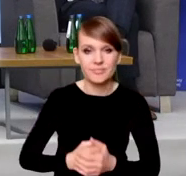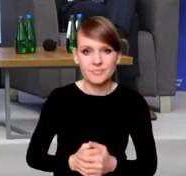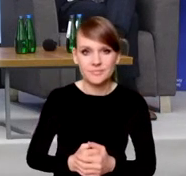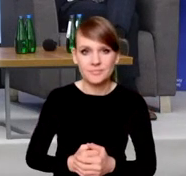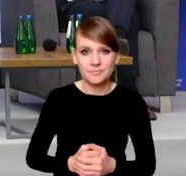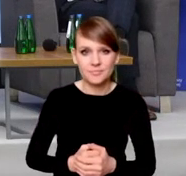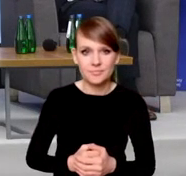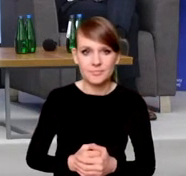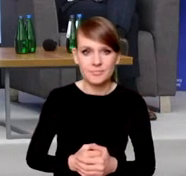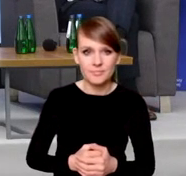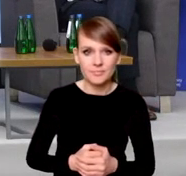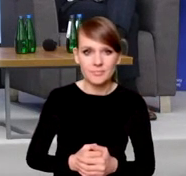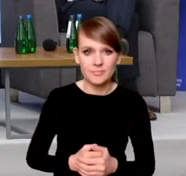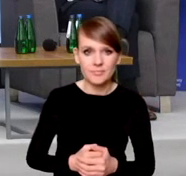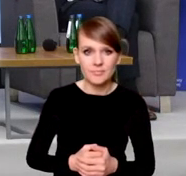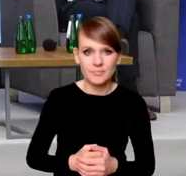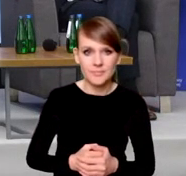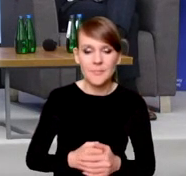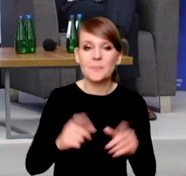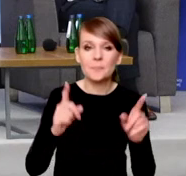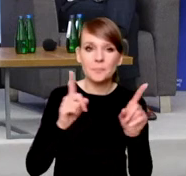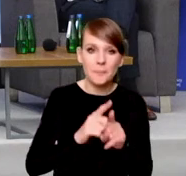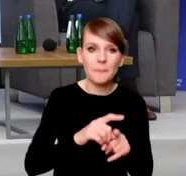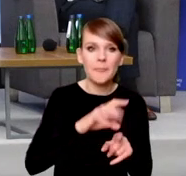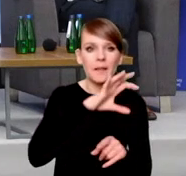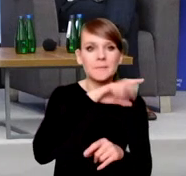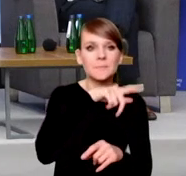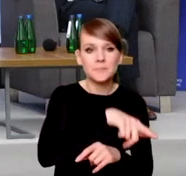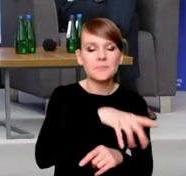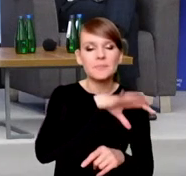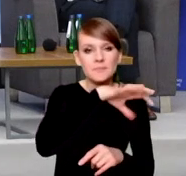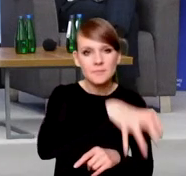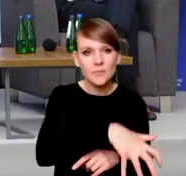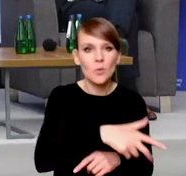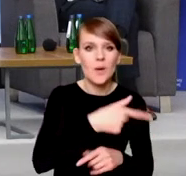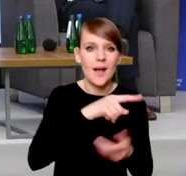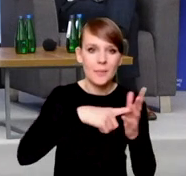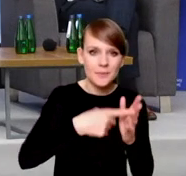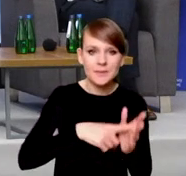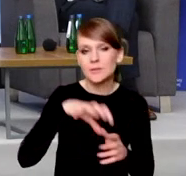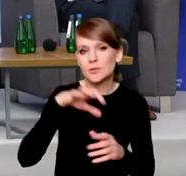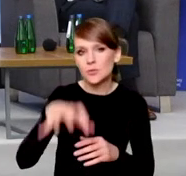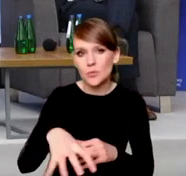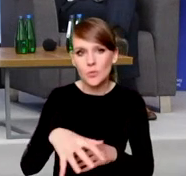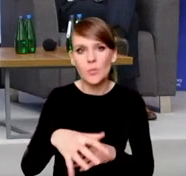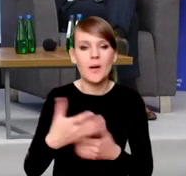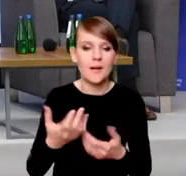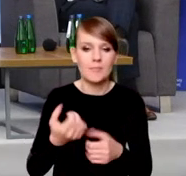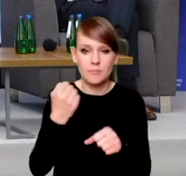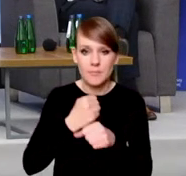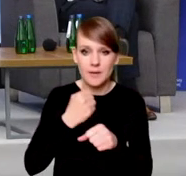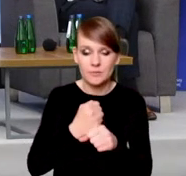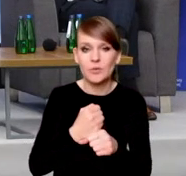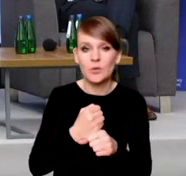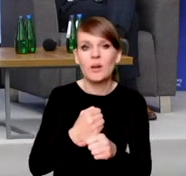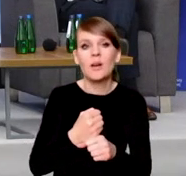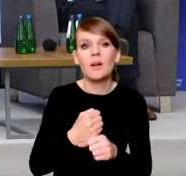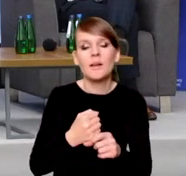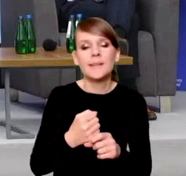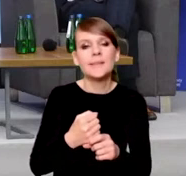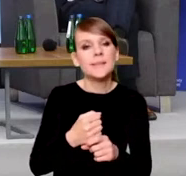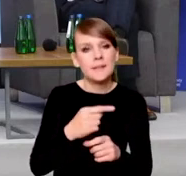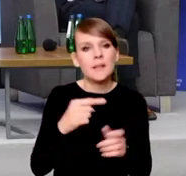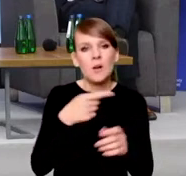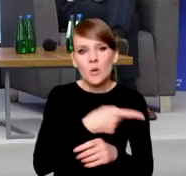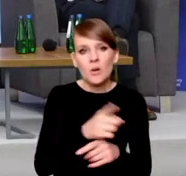pionu akademickiego i organizacyjnego czy administracyjnego, wydaje się czymś, co jest kluczową rzeczą, która pozwoli